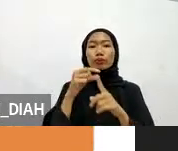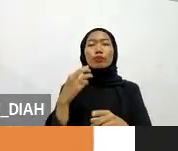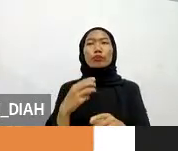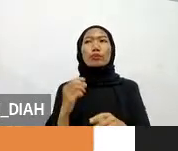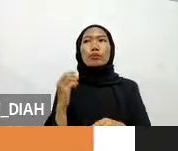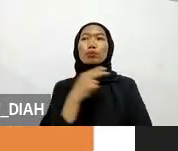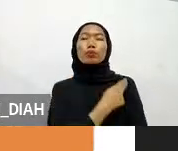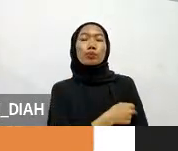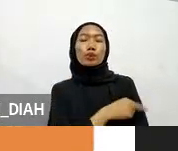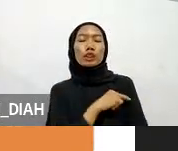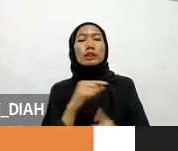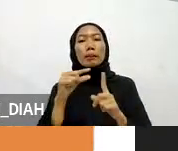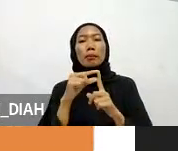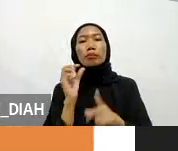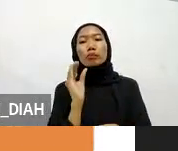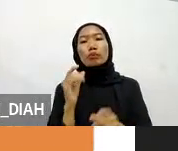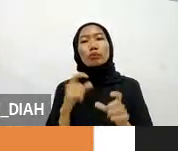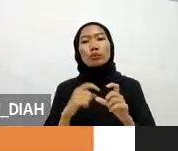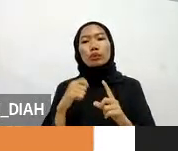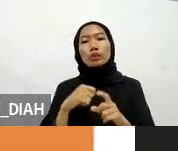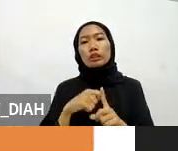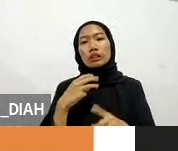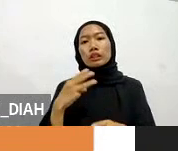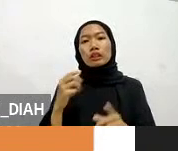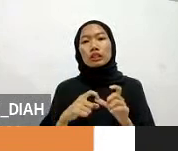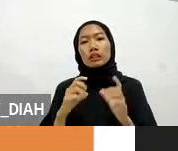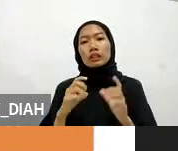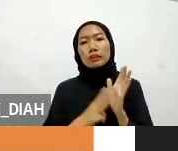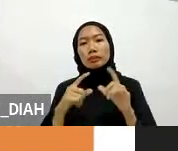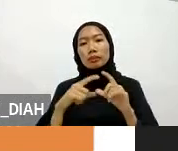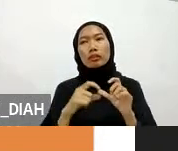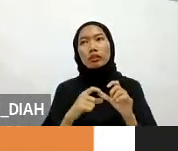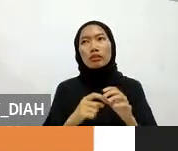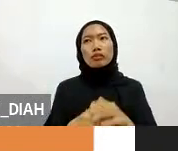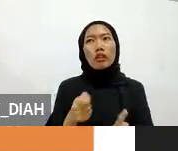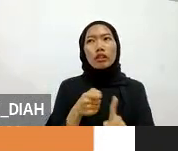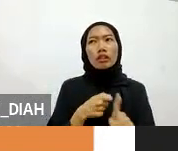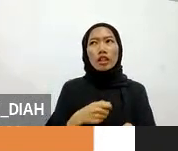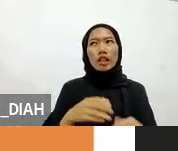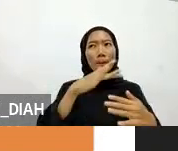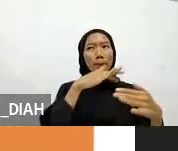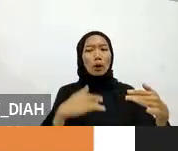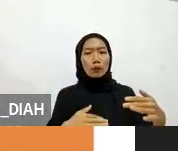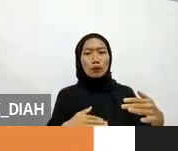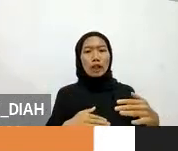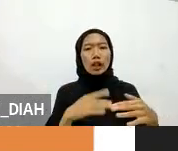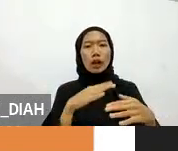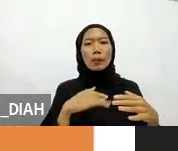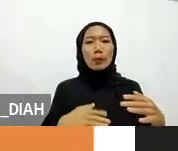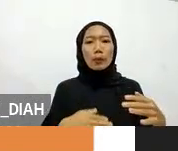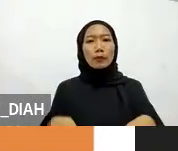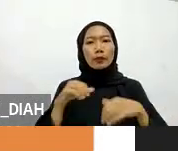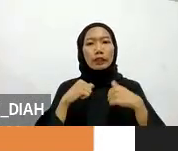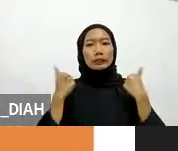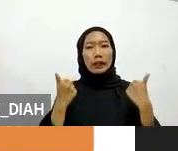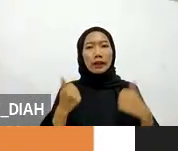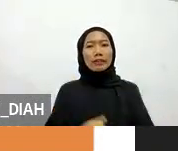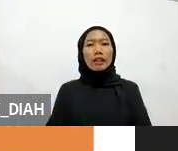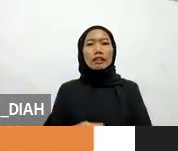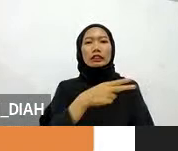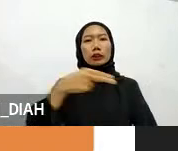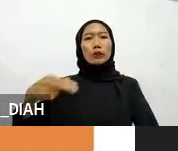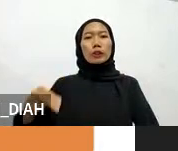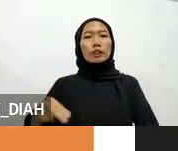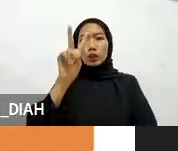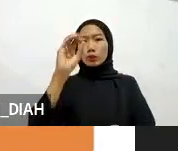ya. Jadi ya bahkan di profil kesehatan Indonesia tahun 2021 itu nggak ada data tentang puskesmas ramah disabilitas.